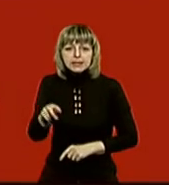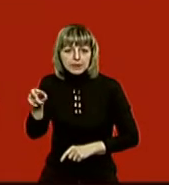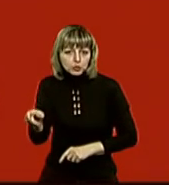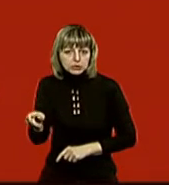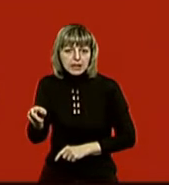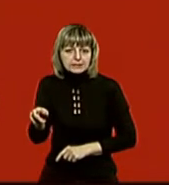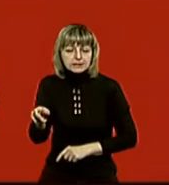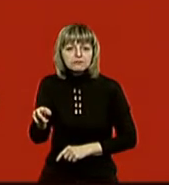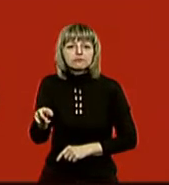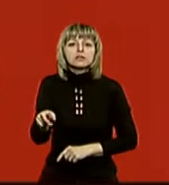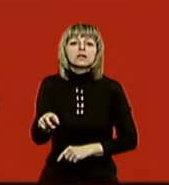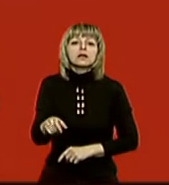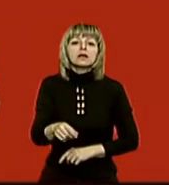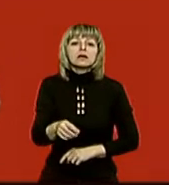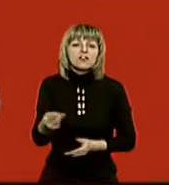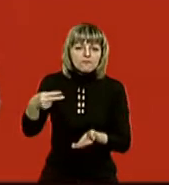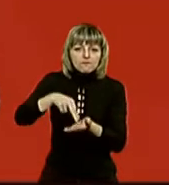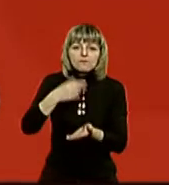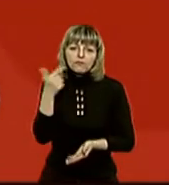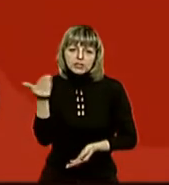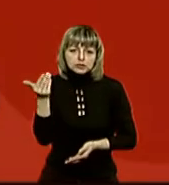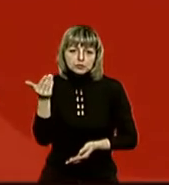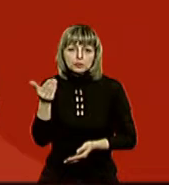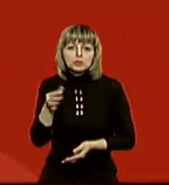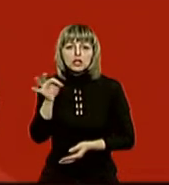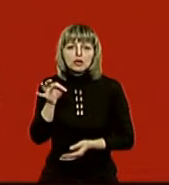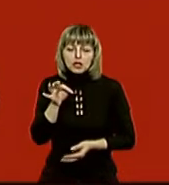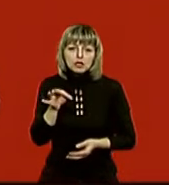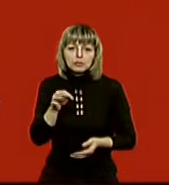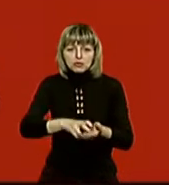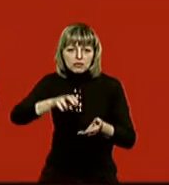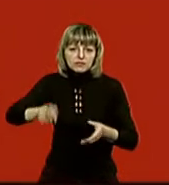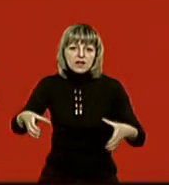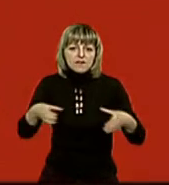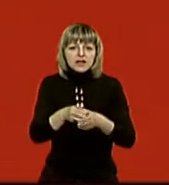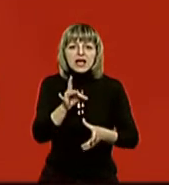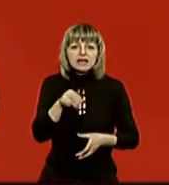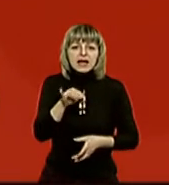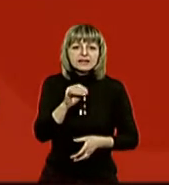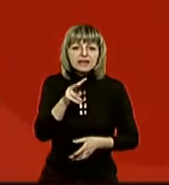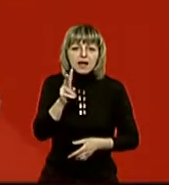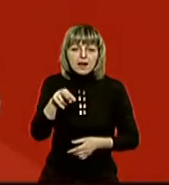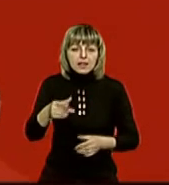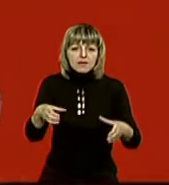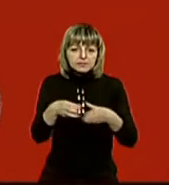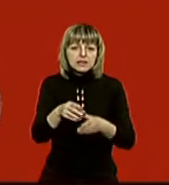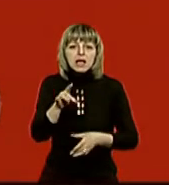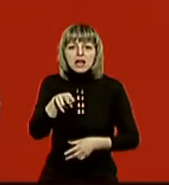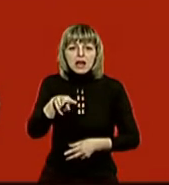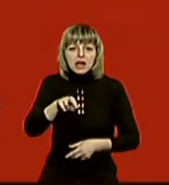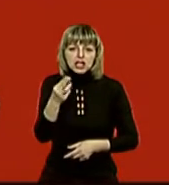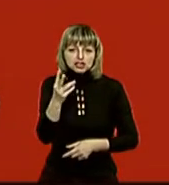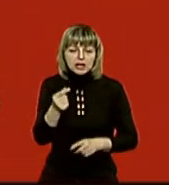Анатолій Грицюк та Юрій Ройко виступили із заявою про вихід з фракції Радикальної партії Олега Ляшка. Ця